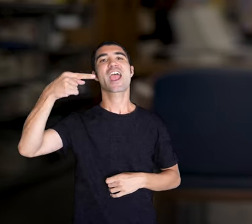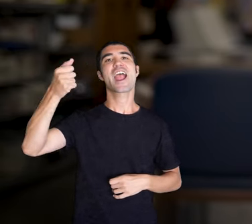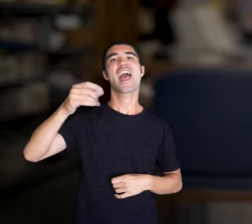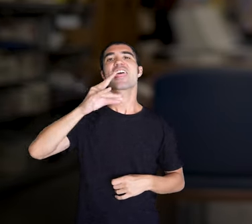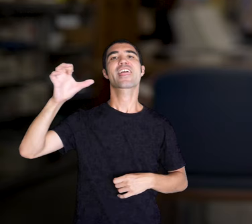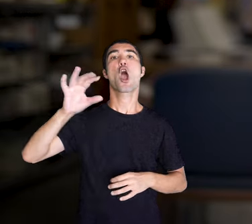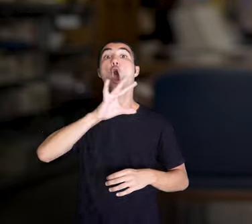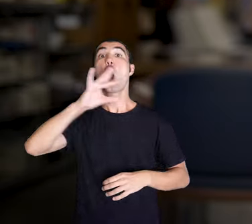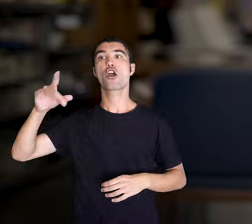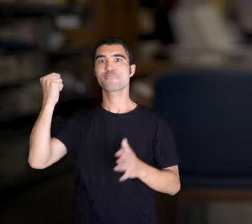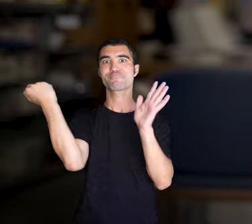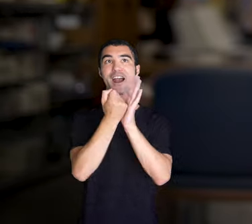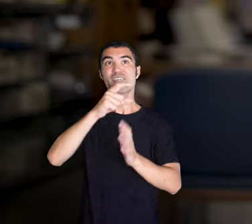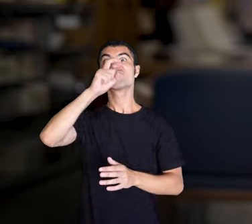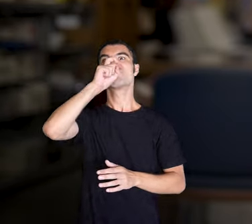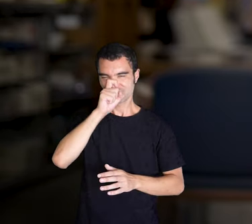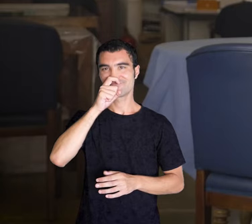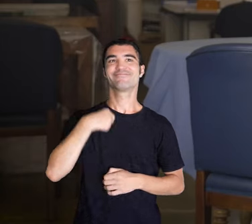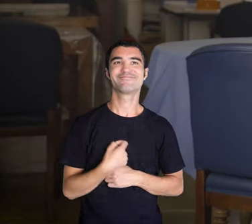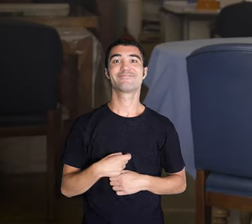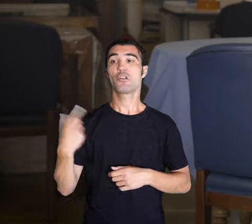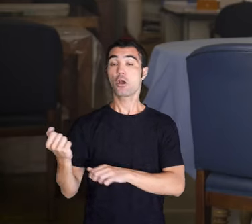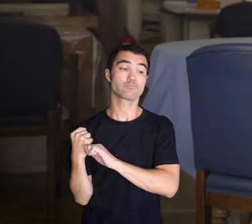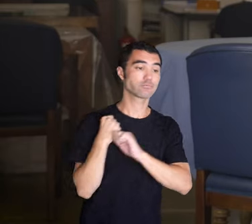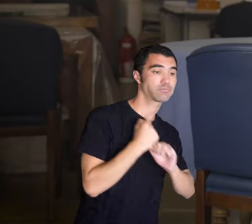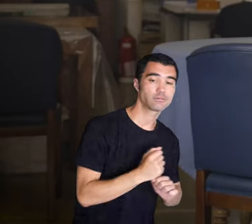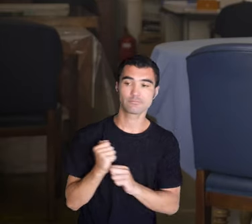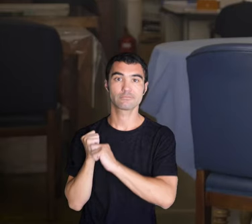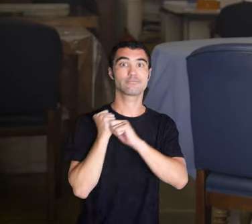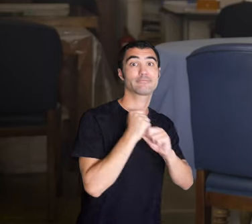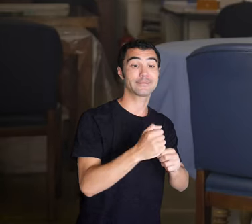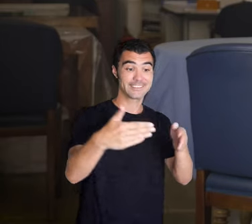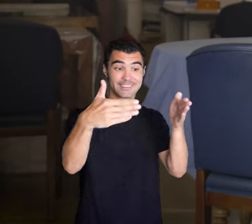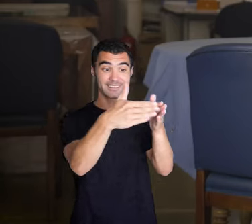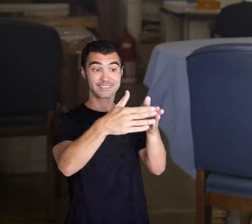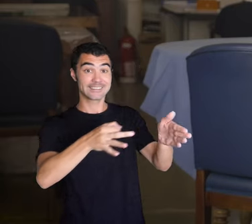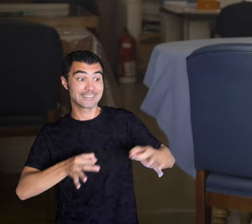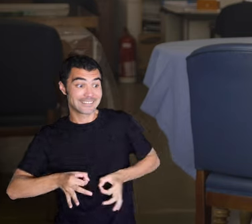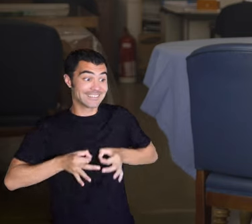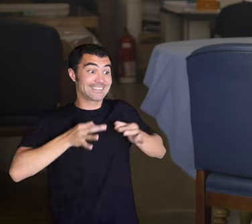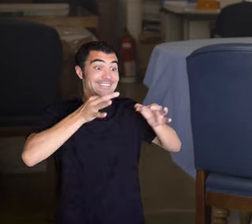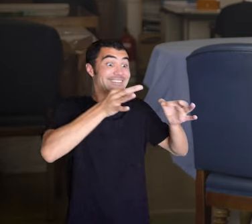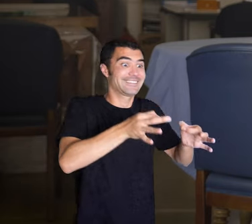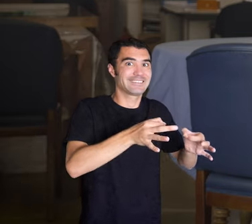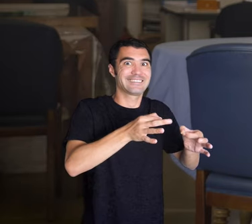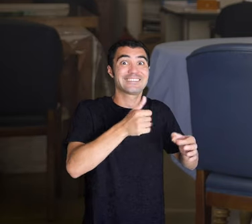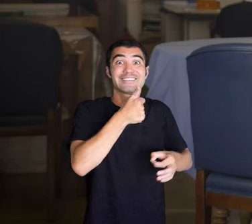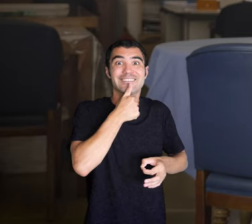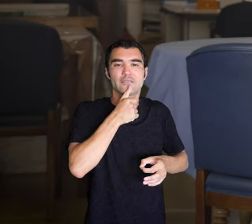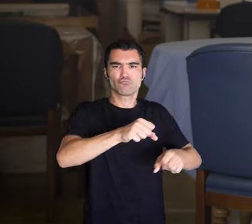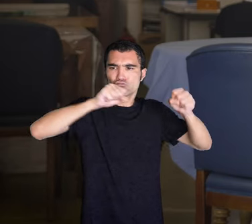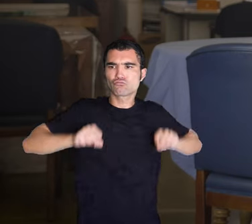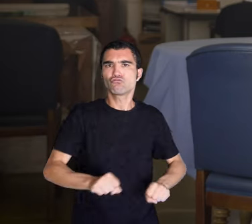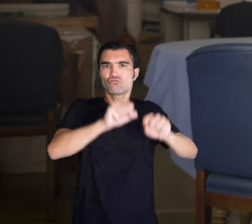era espiga d'oro, i vine a descarregar i no havíem arribat en el racó de la Argentera, quan se presenta el